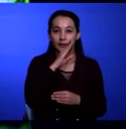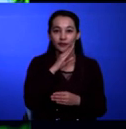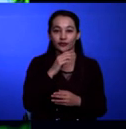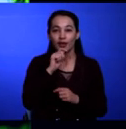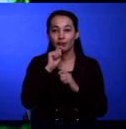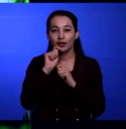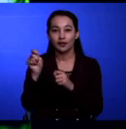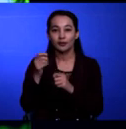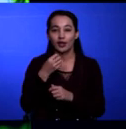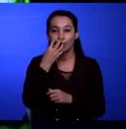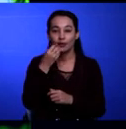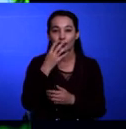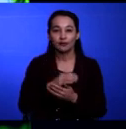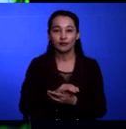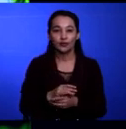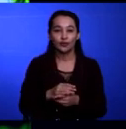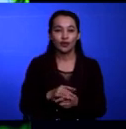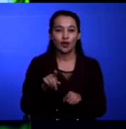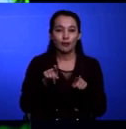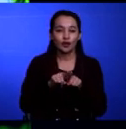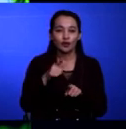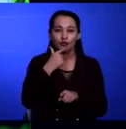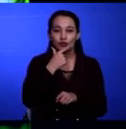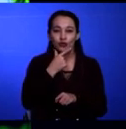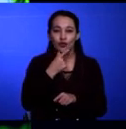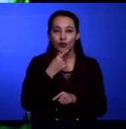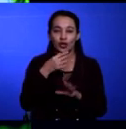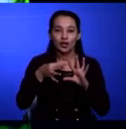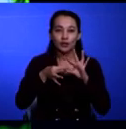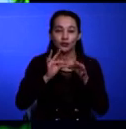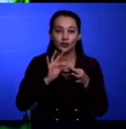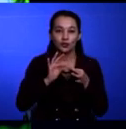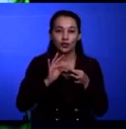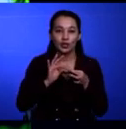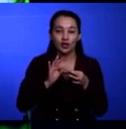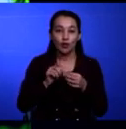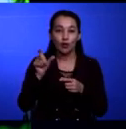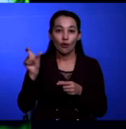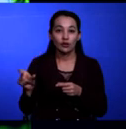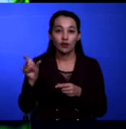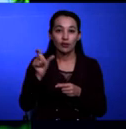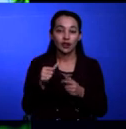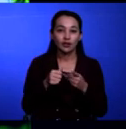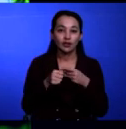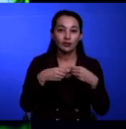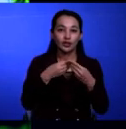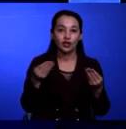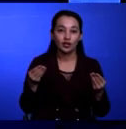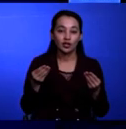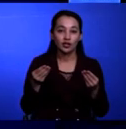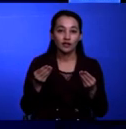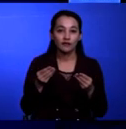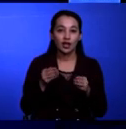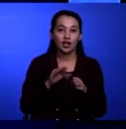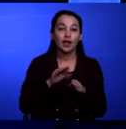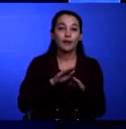sovg'a qilyapti. Siz shunday gap tuzingki, kishilarga ism qo'yishingiz va harakatni bildirgan so'zlarni qatnashtirib